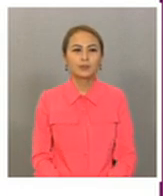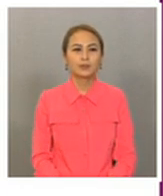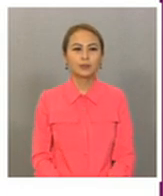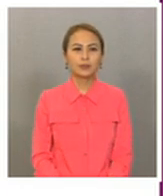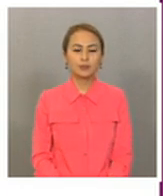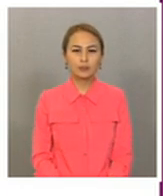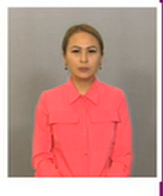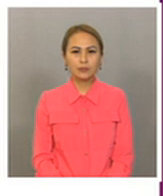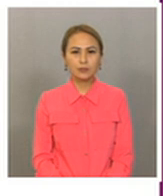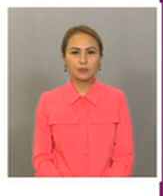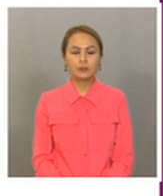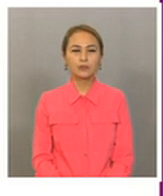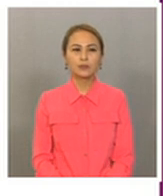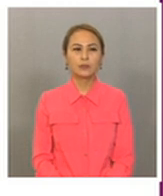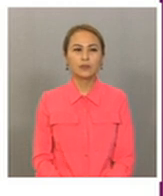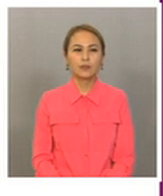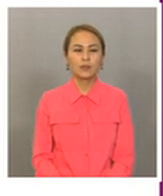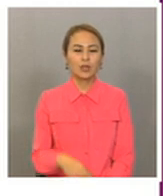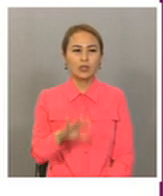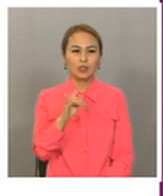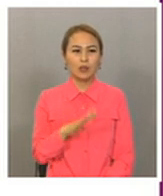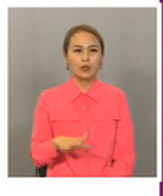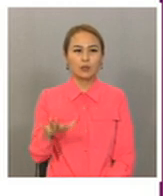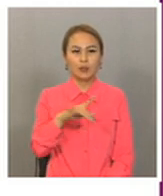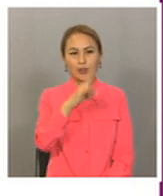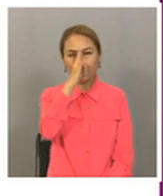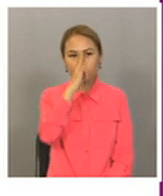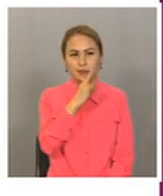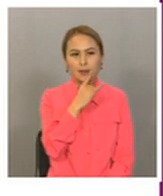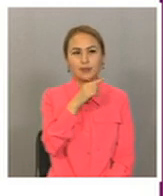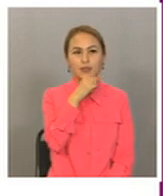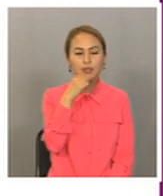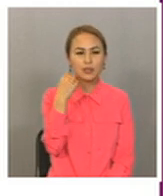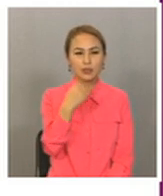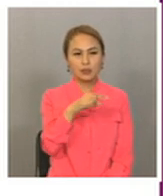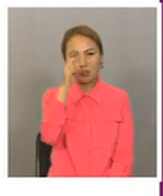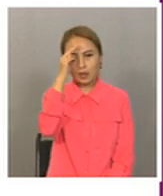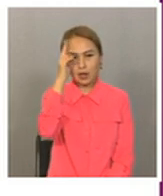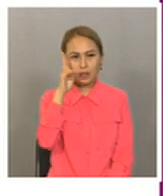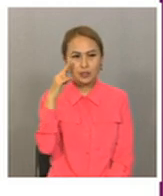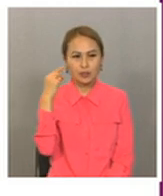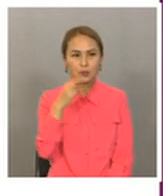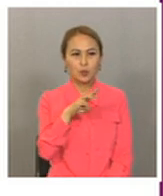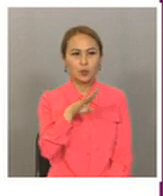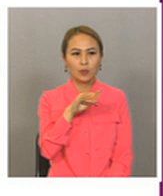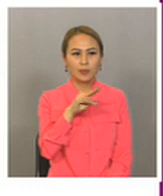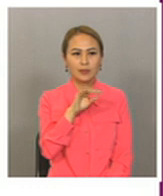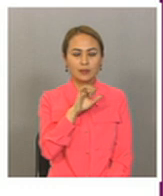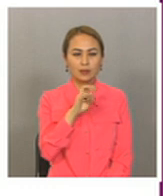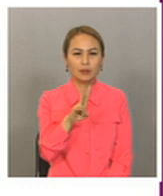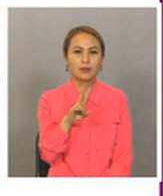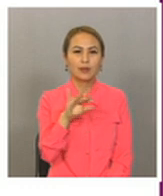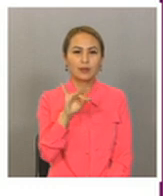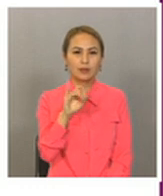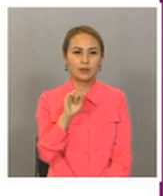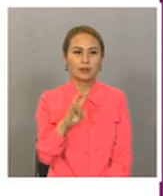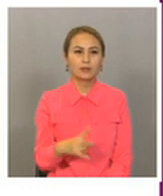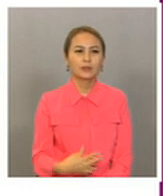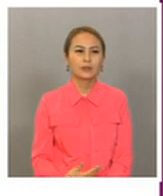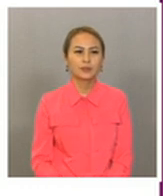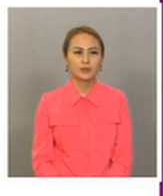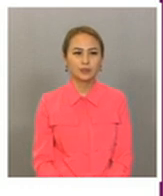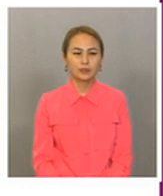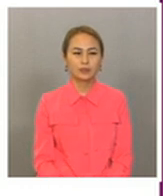жатыр. Жағалауындағы елдер – Қазақстан, Ресей, Әзірбайжан, Түркменстан